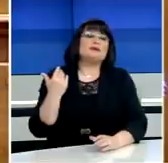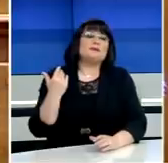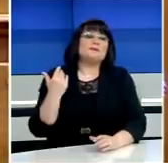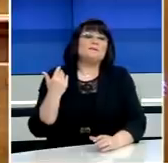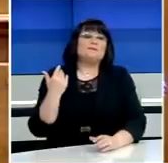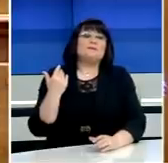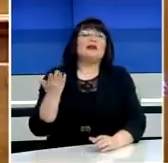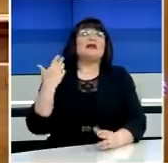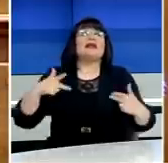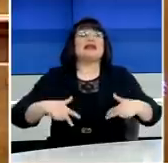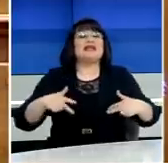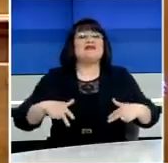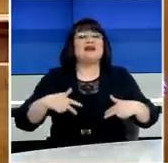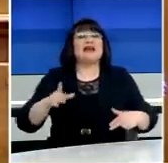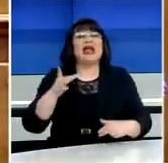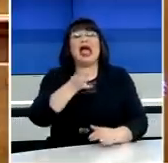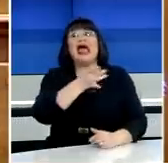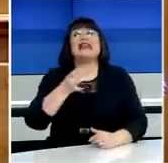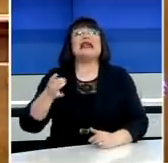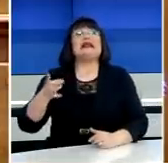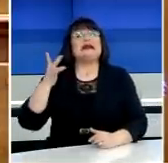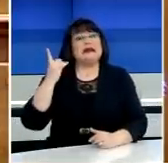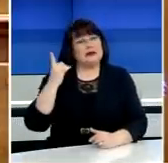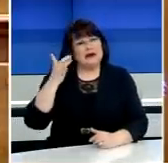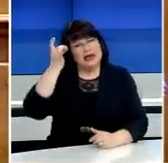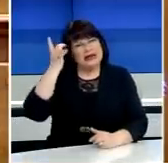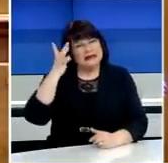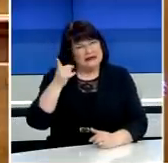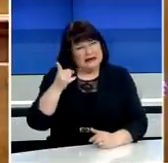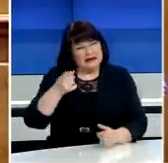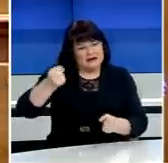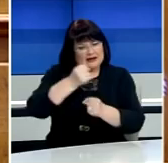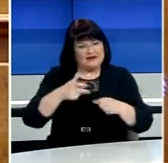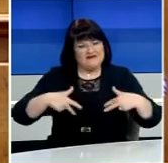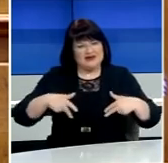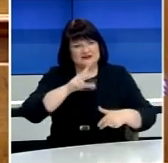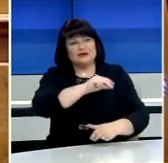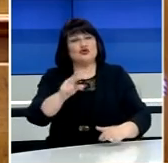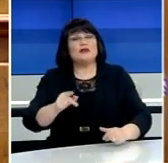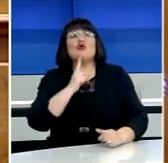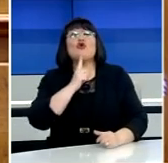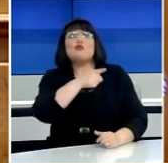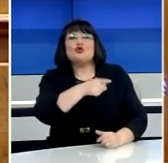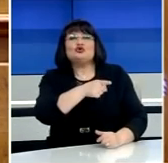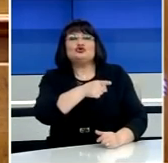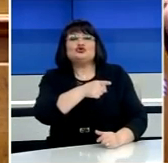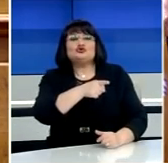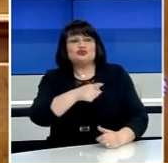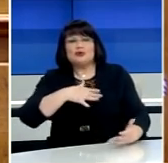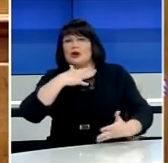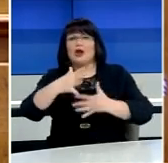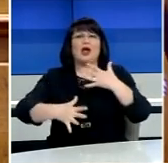η προηγούμενη κυβέρνηση της Αργεντινής, όταν ανέβηκε στην εξουσία εκεί, υπήρξε ένας